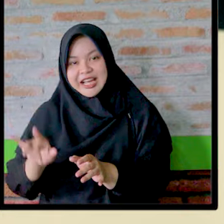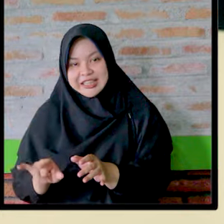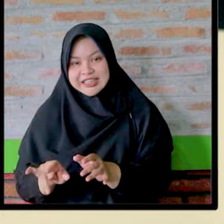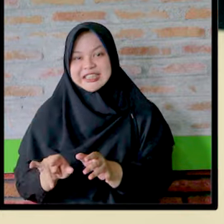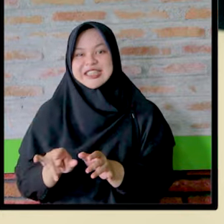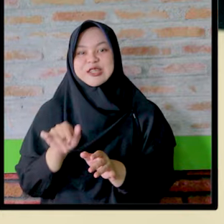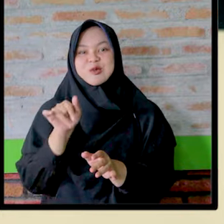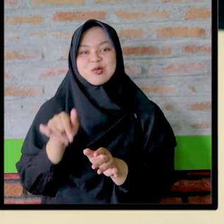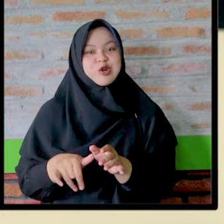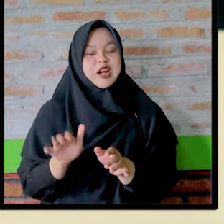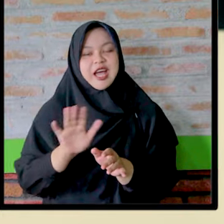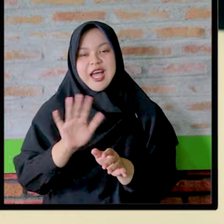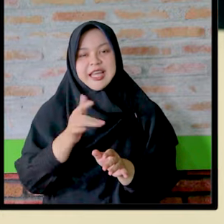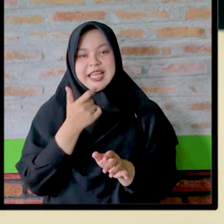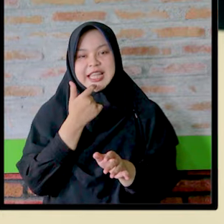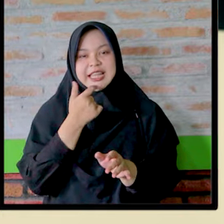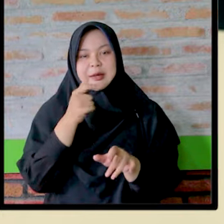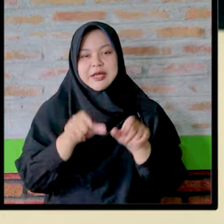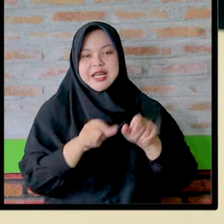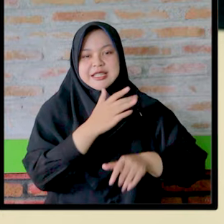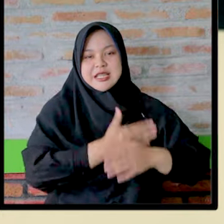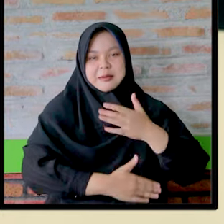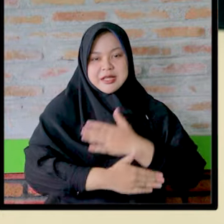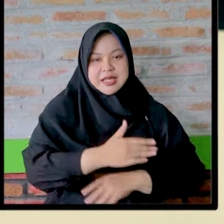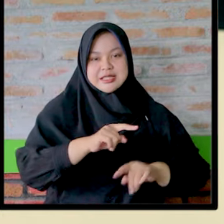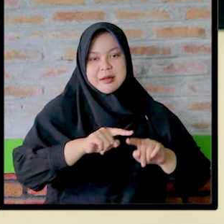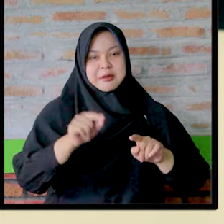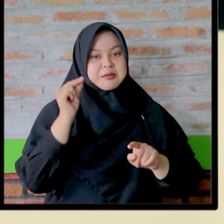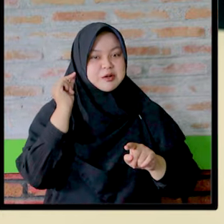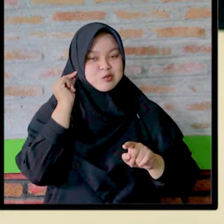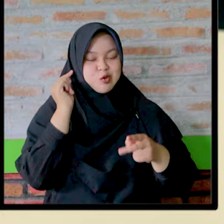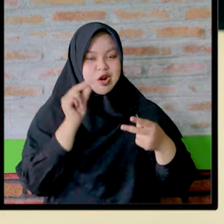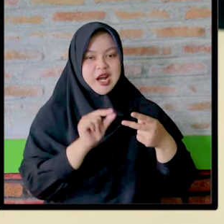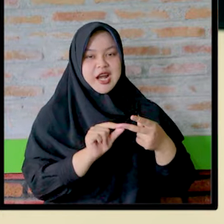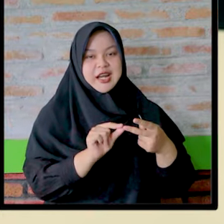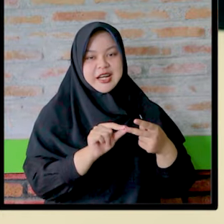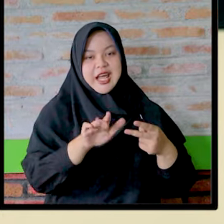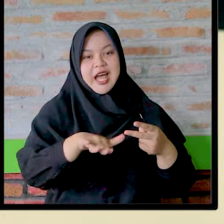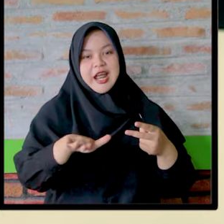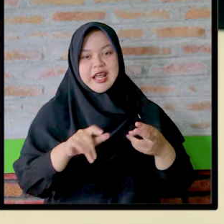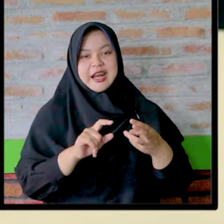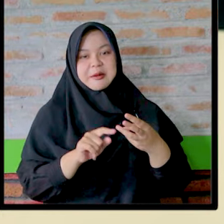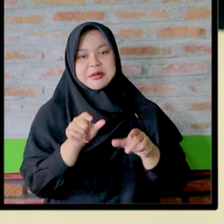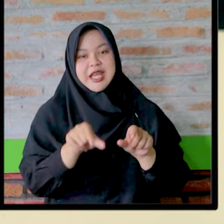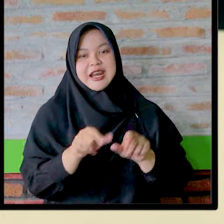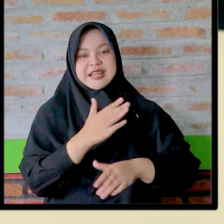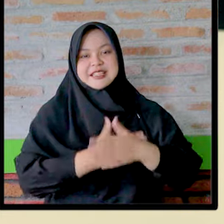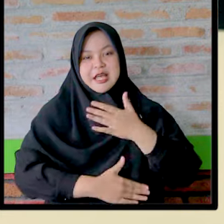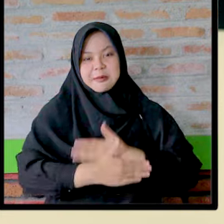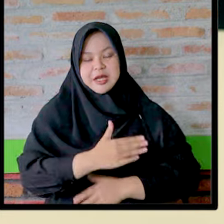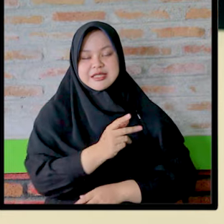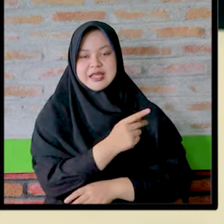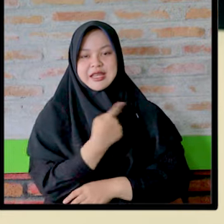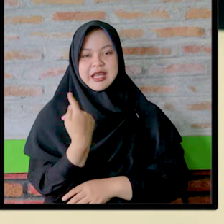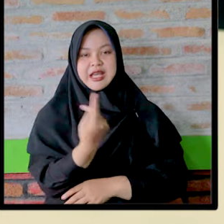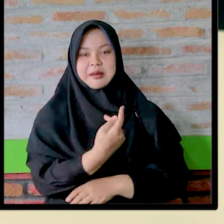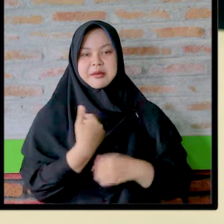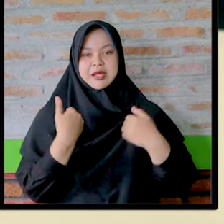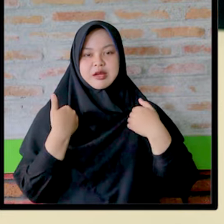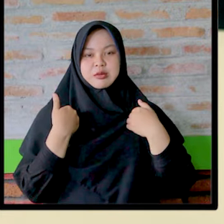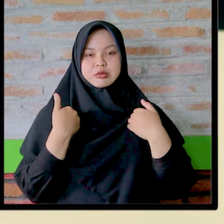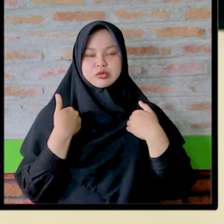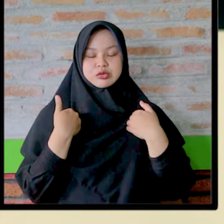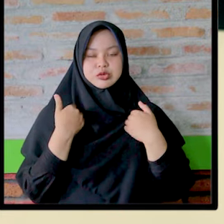penyandang disabilitas perempuan anak dan penyandang disabilitas ya Kami mempunyai ee